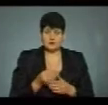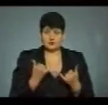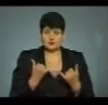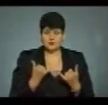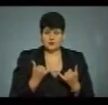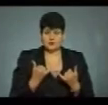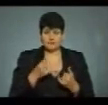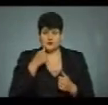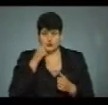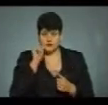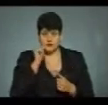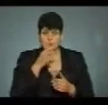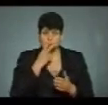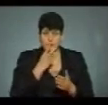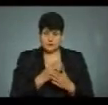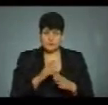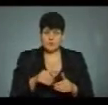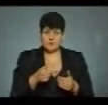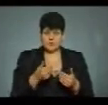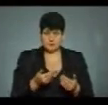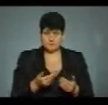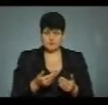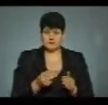тим вчорашнім показником, що я подала,